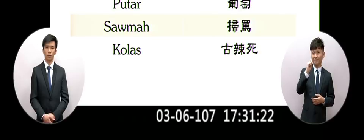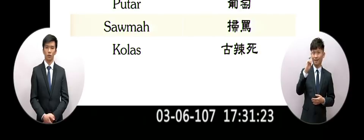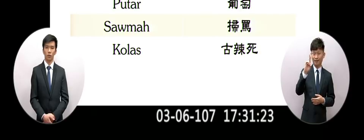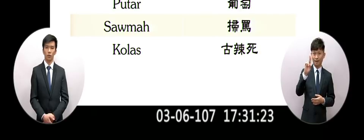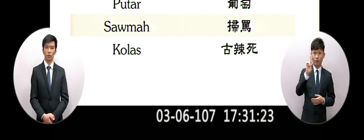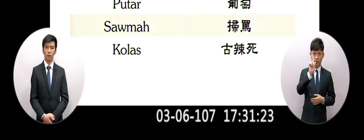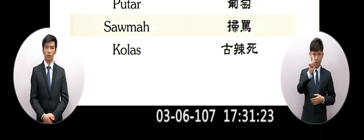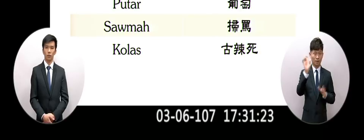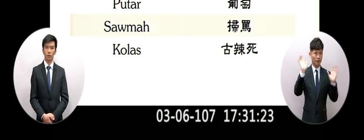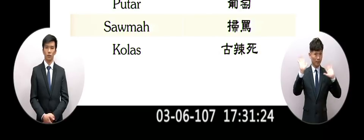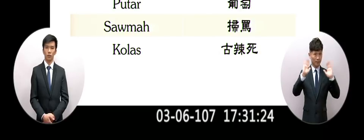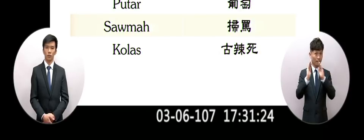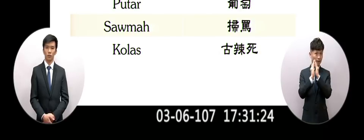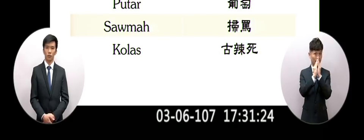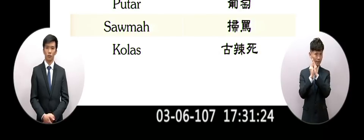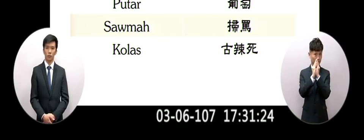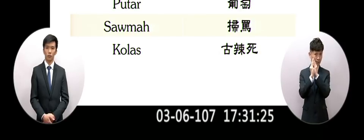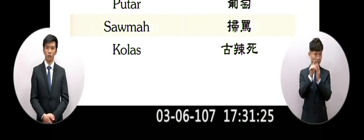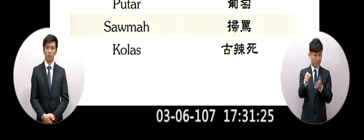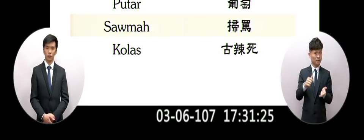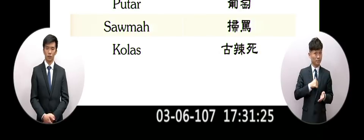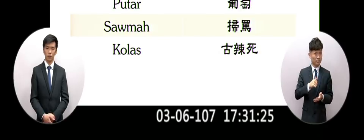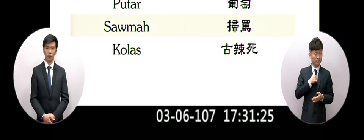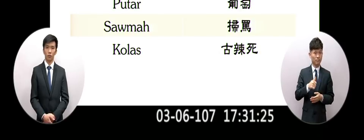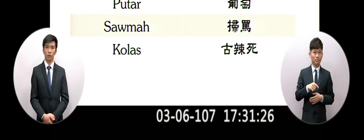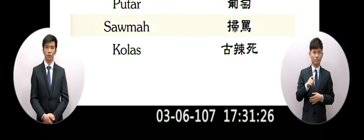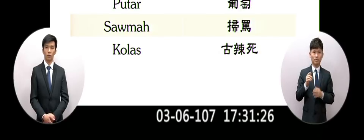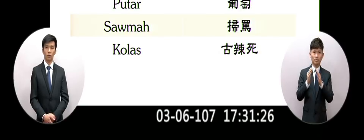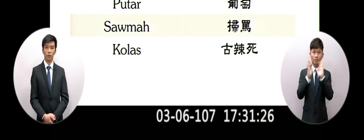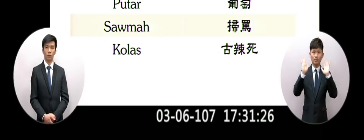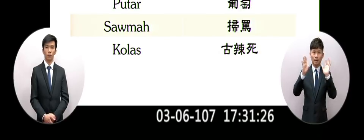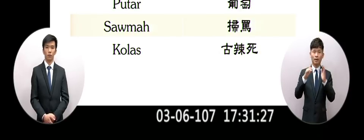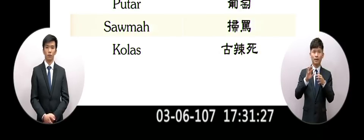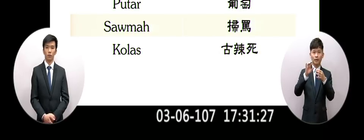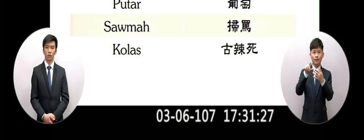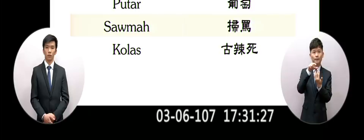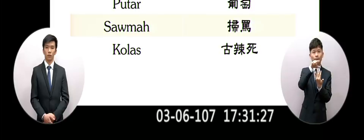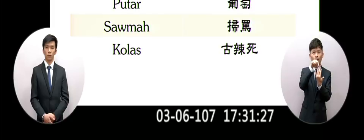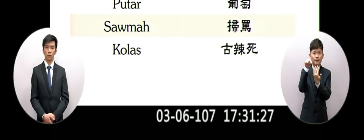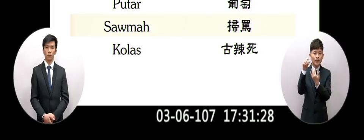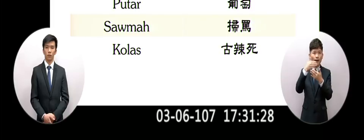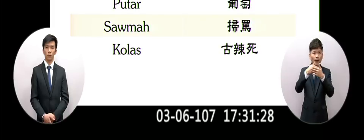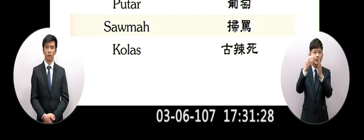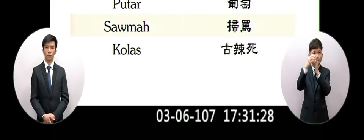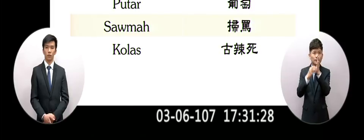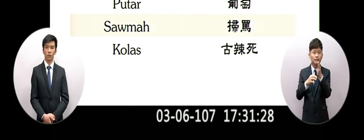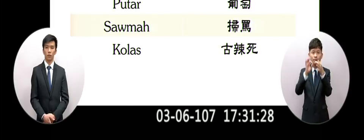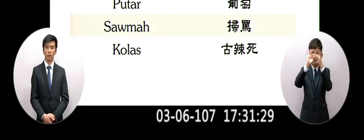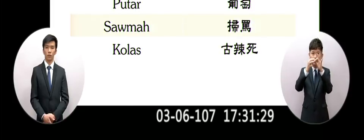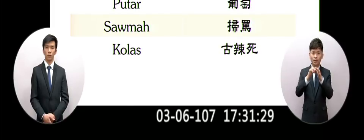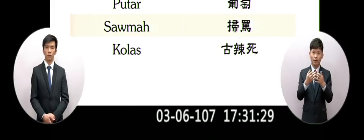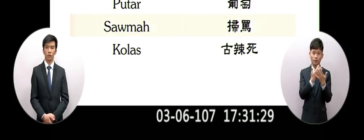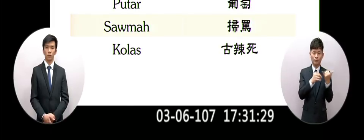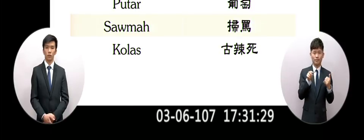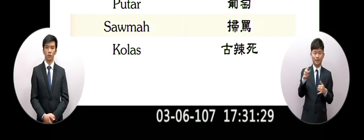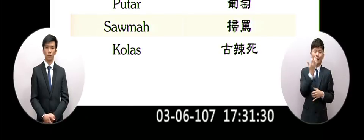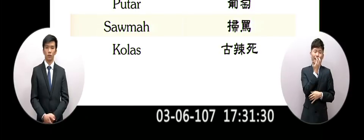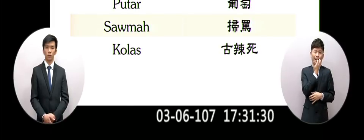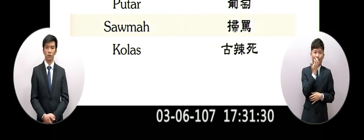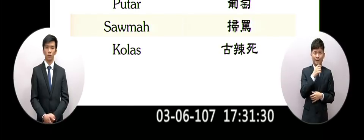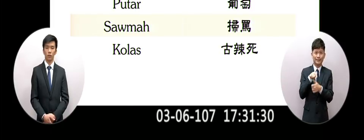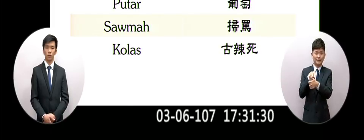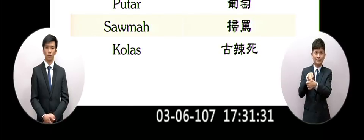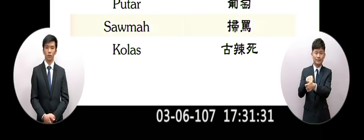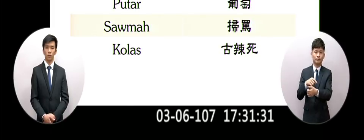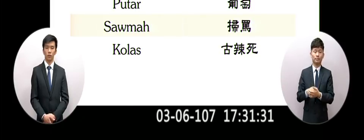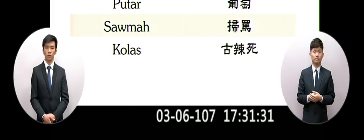朋友在桃园，我现在讲都是真人真事，他只好选葡萄，他的同学可能都会笑他。我刚